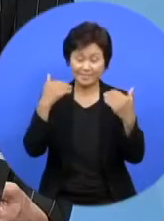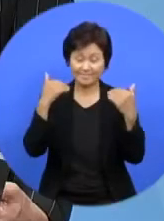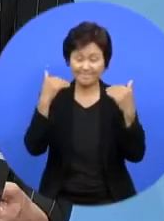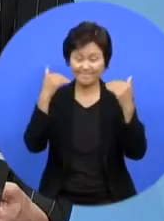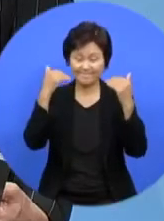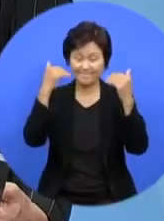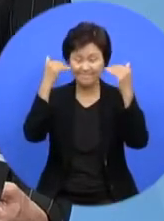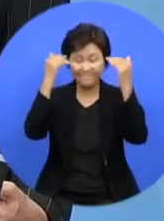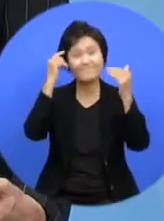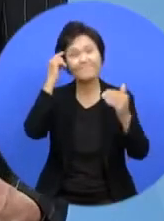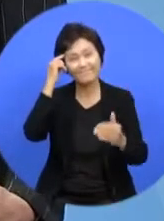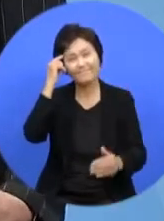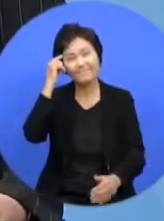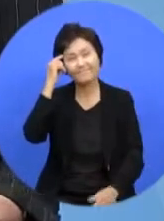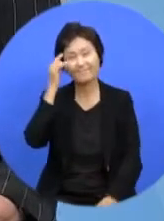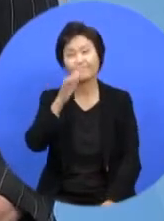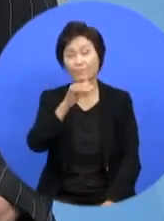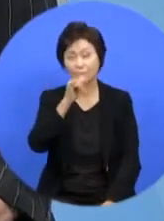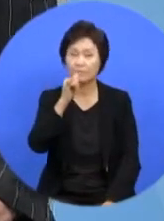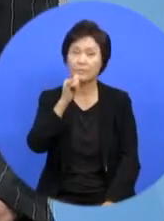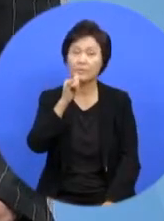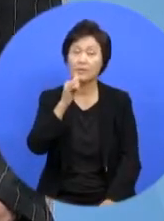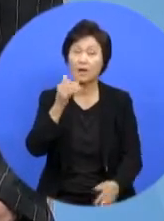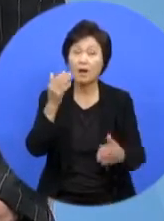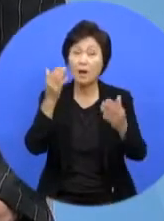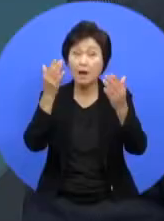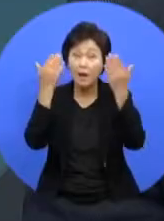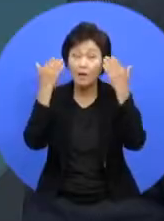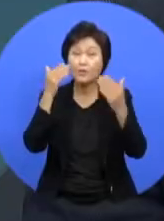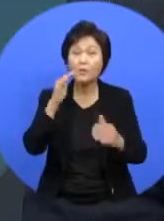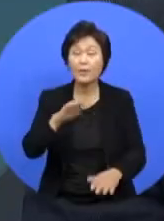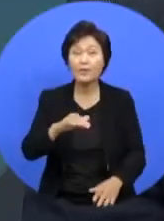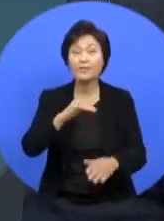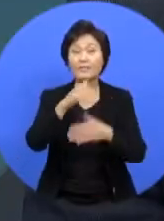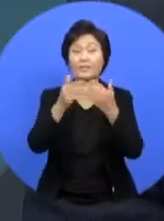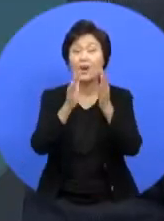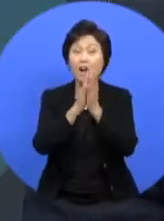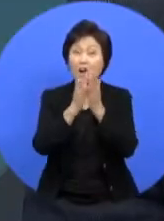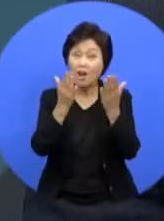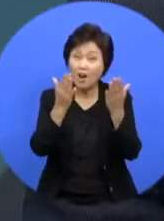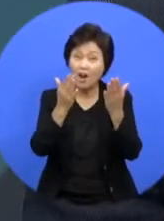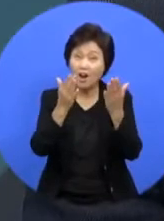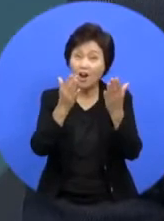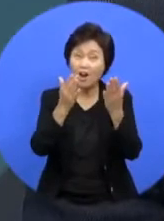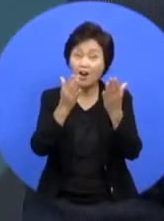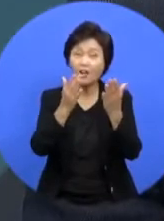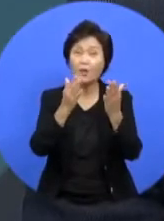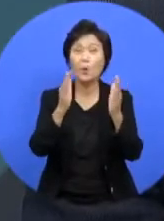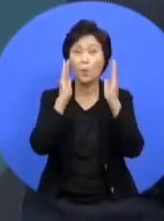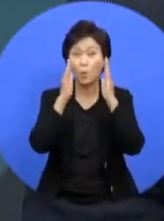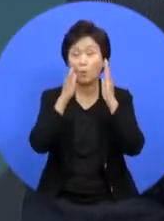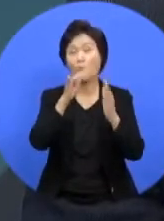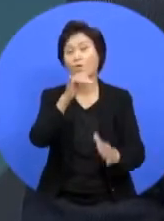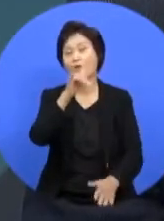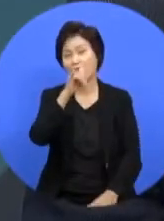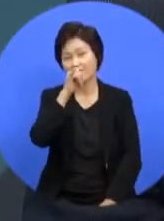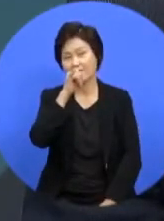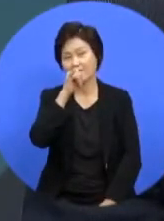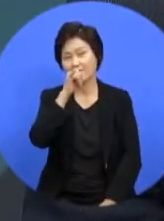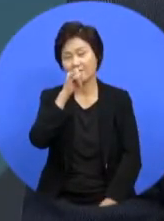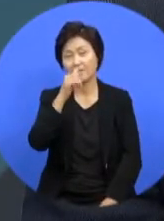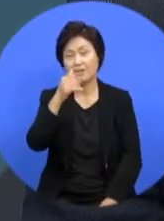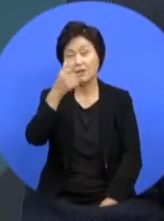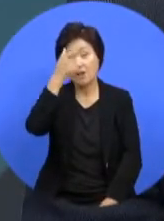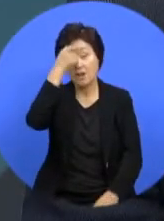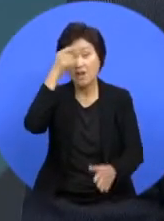또 아무래도 학교에서 바이블이 교과 과목이 있다 보니까 계속해서 기독교 가치관에